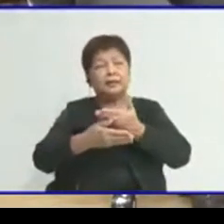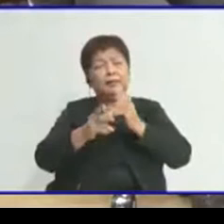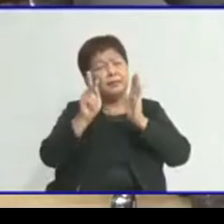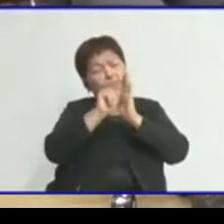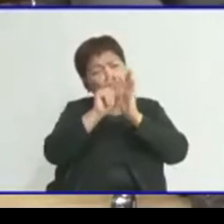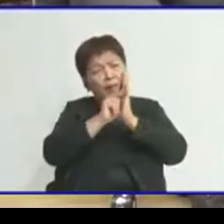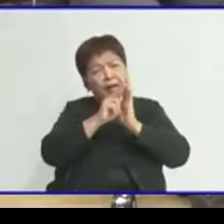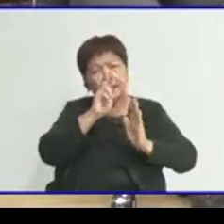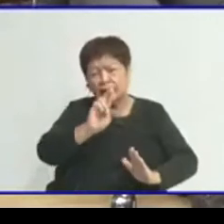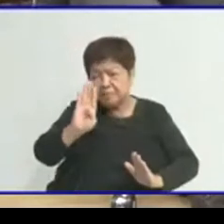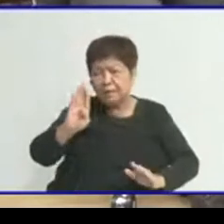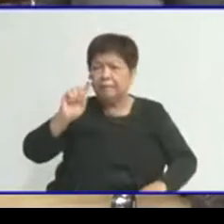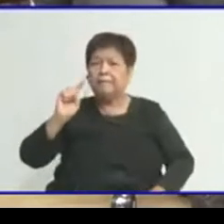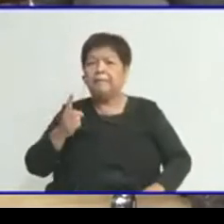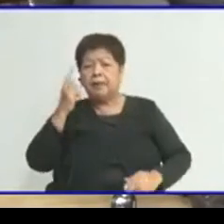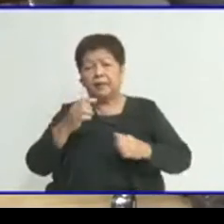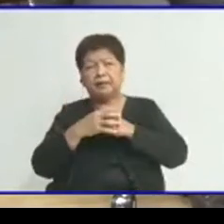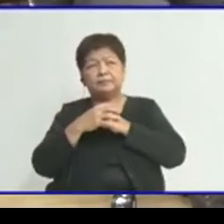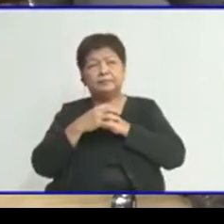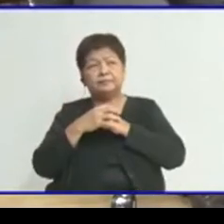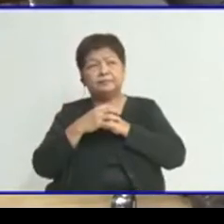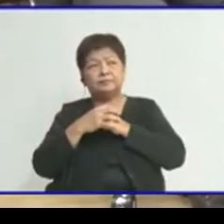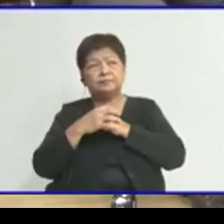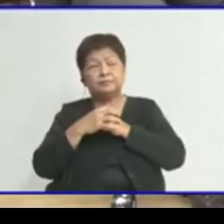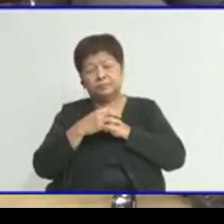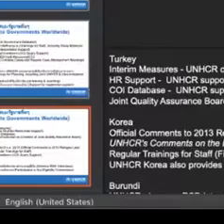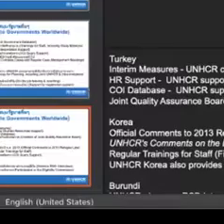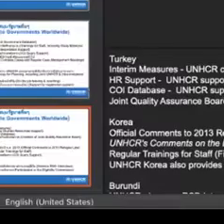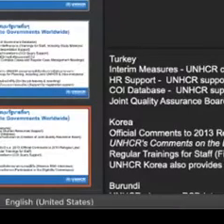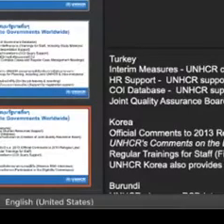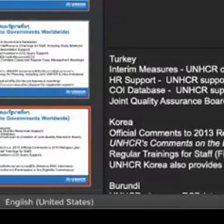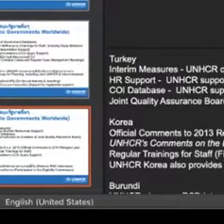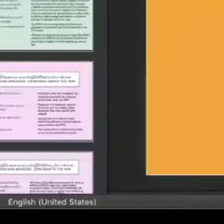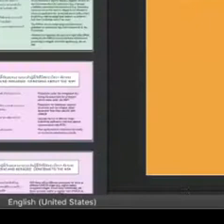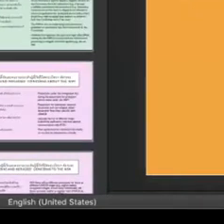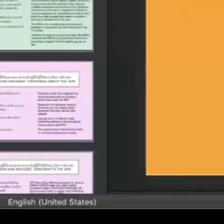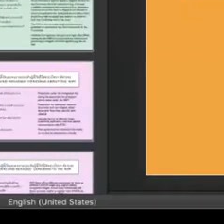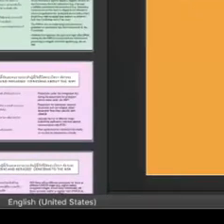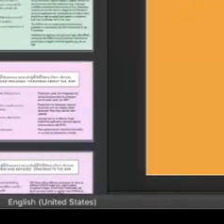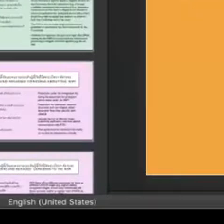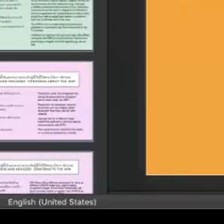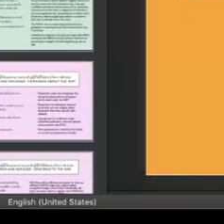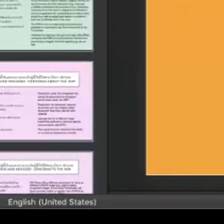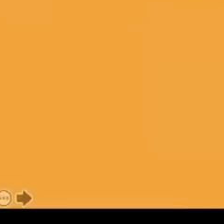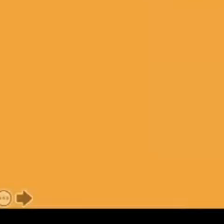จะ national screening mechanism ก่อนอื่นคือผมอยากจะกล่าวว่ามัน